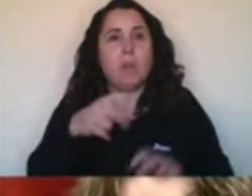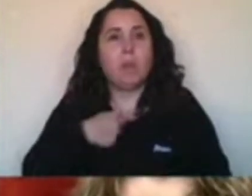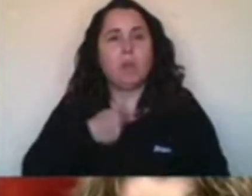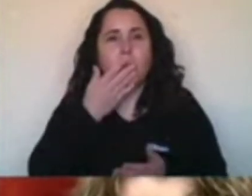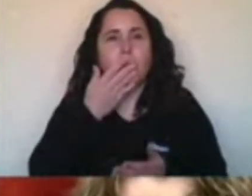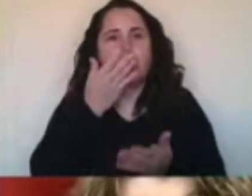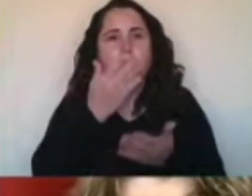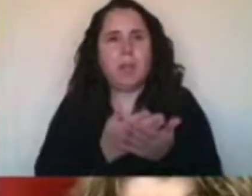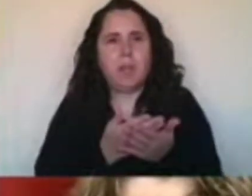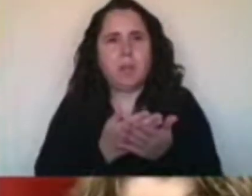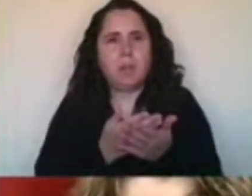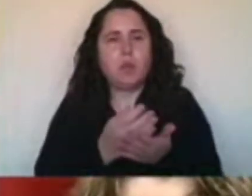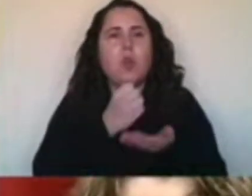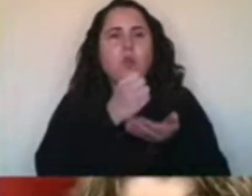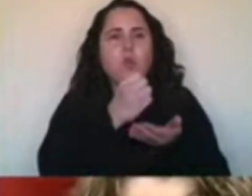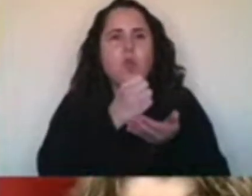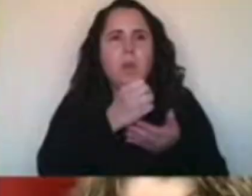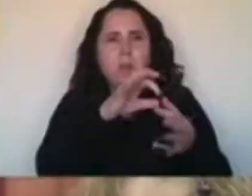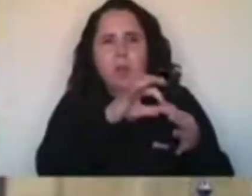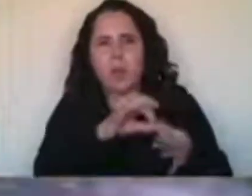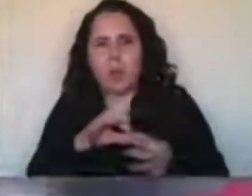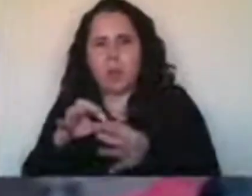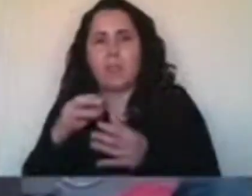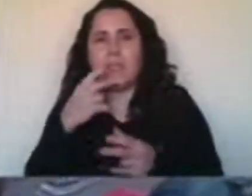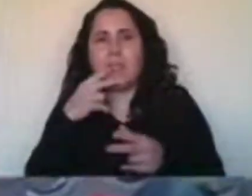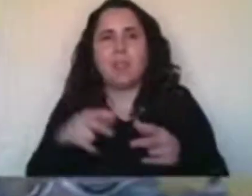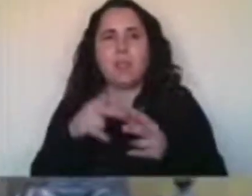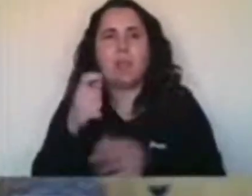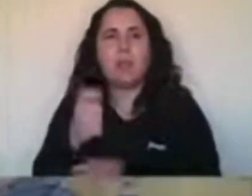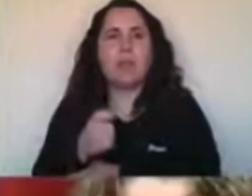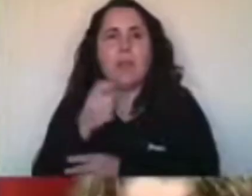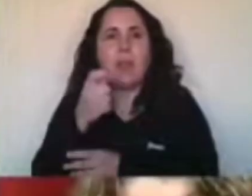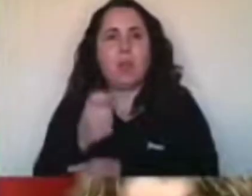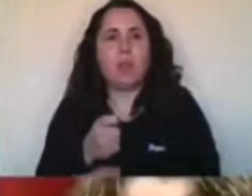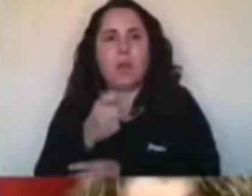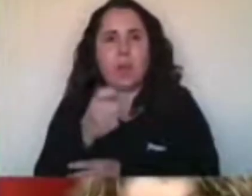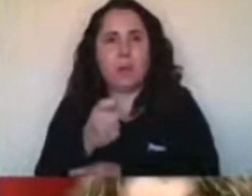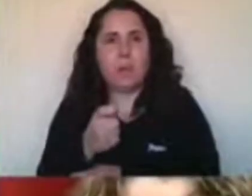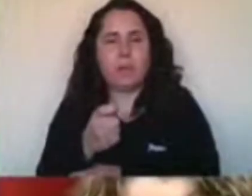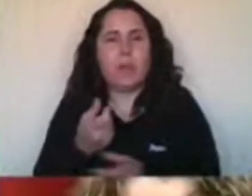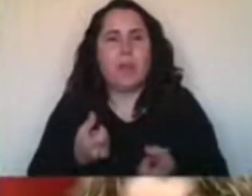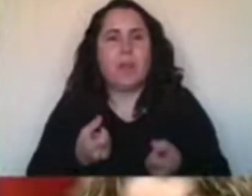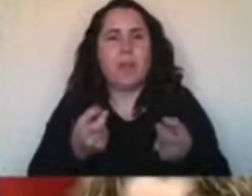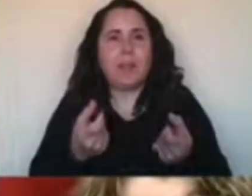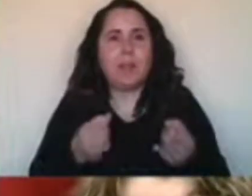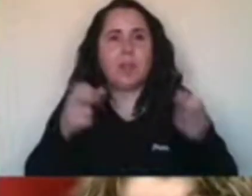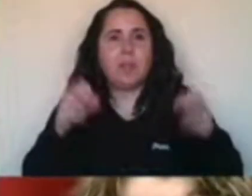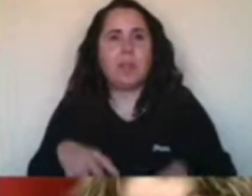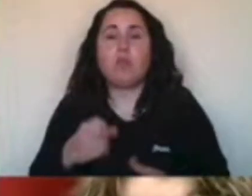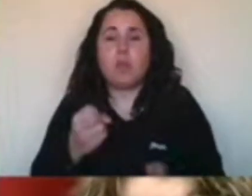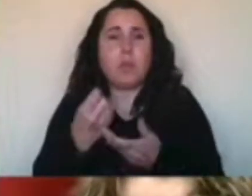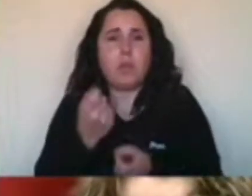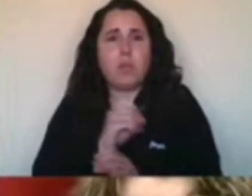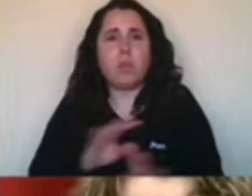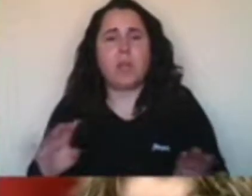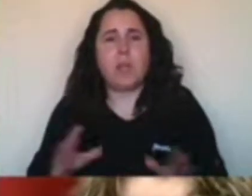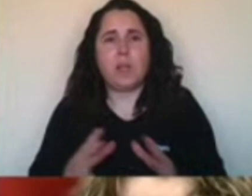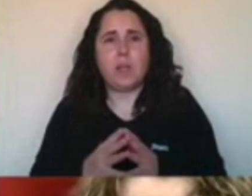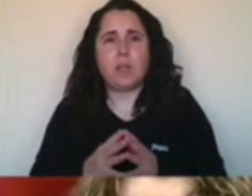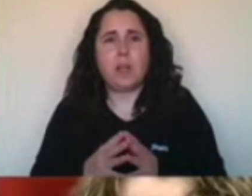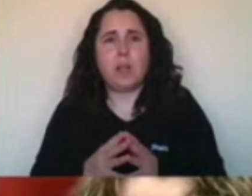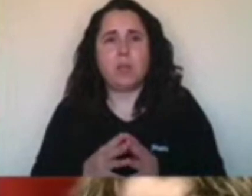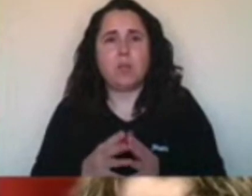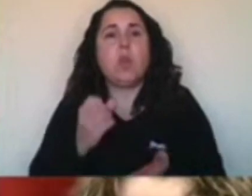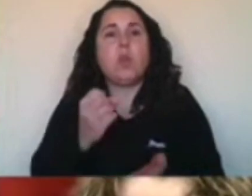que van en subvenció. Mire, si l'Associació de Sant Jordi no tinguera tants gastos, no farien falta subvenció. Les